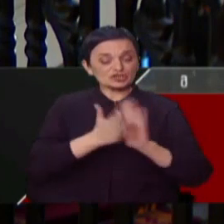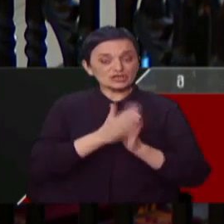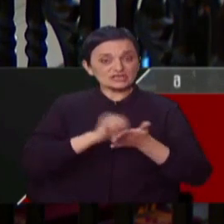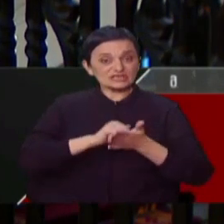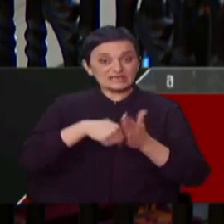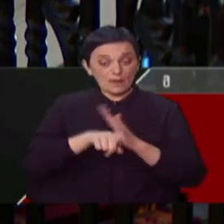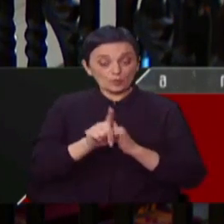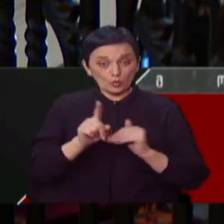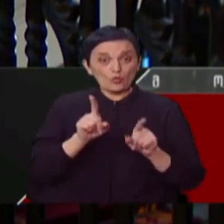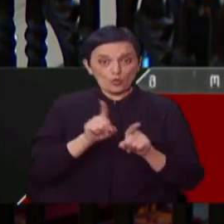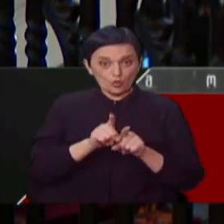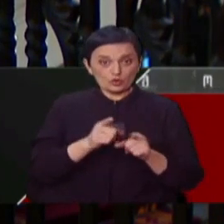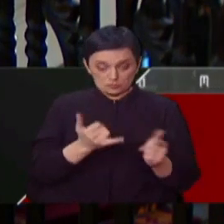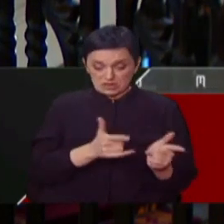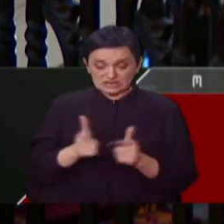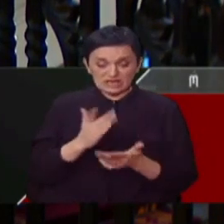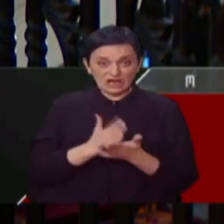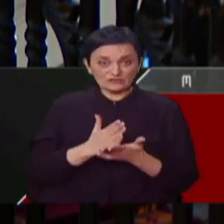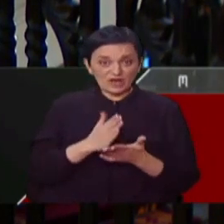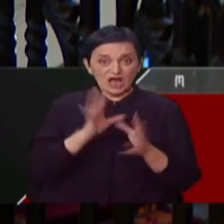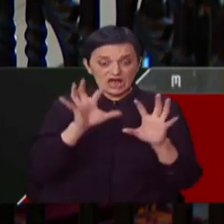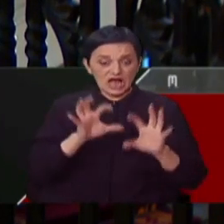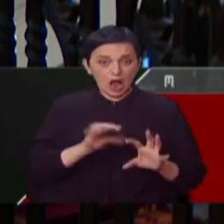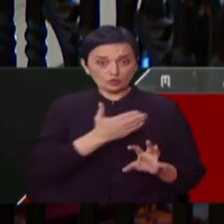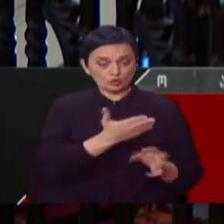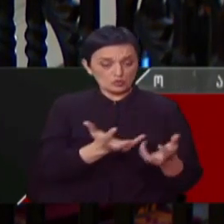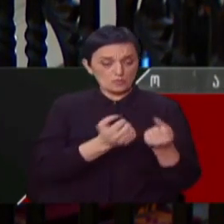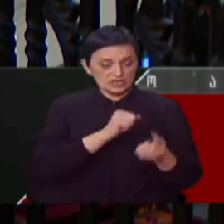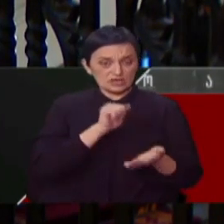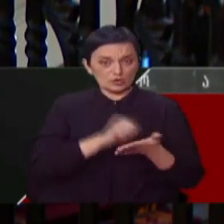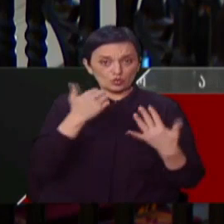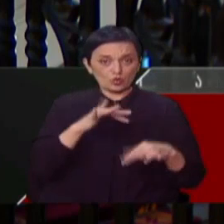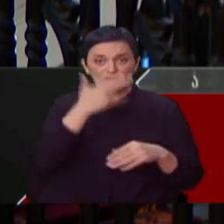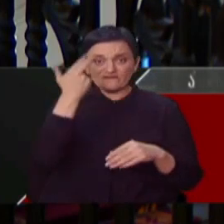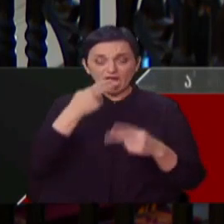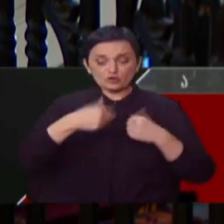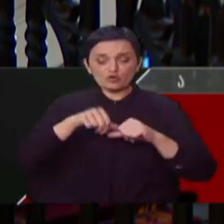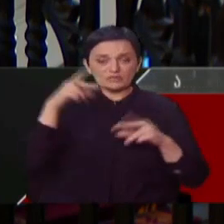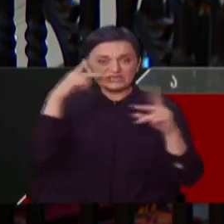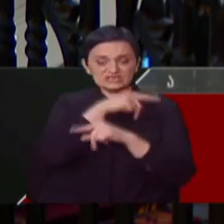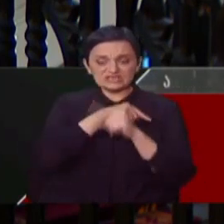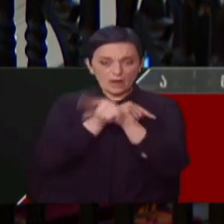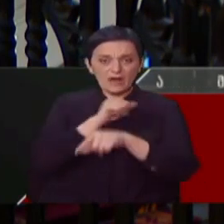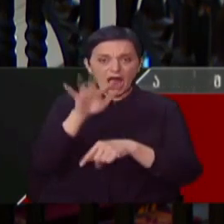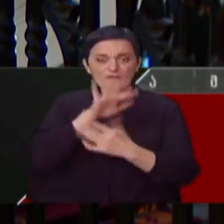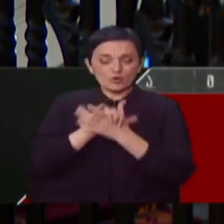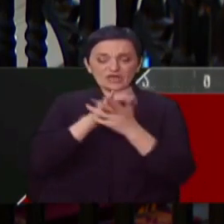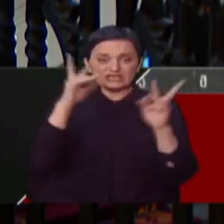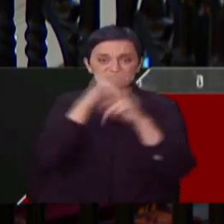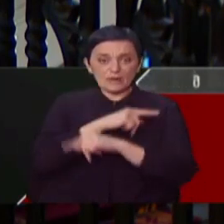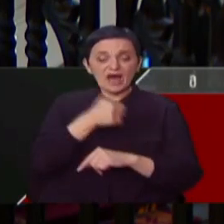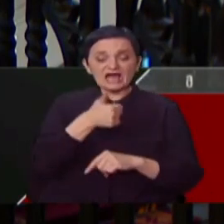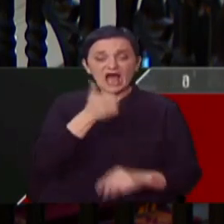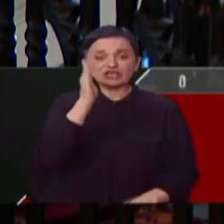საფუძველზე. Ამისთვისაც ძახილებს მზად ვართ, მაგრამ მიიღეს კანონი, სადაც გვეუბნებიან, რომ ვენეციის კომისია ცდება, ევროკავშირი ცდება და